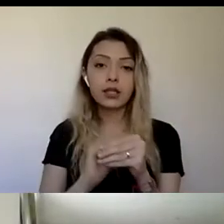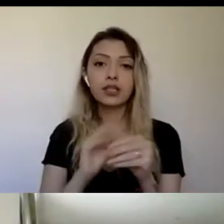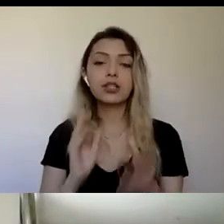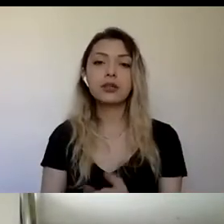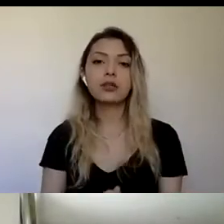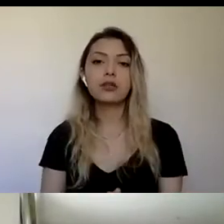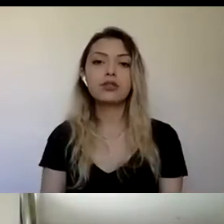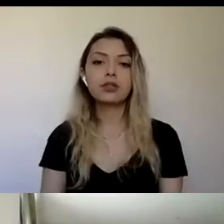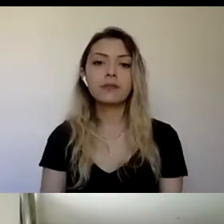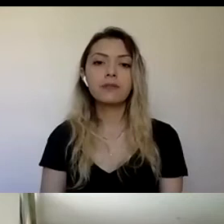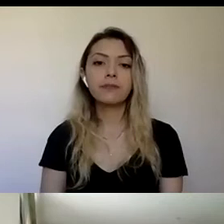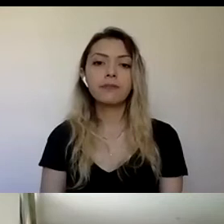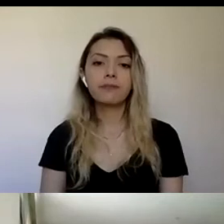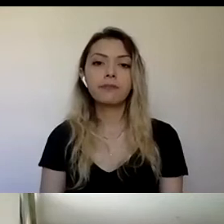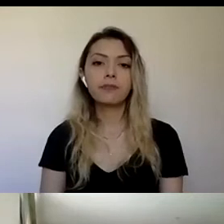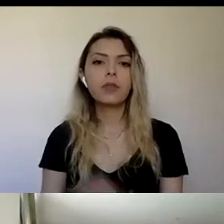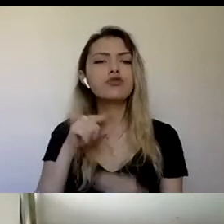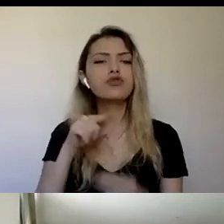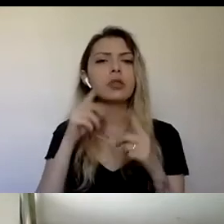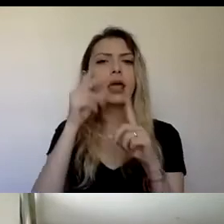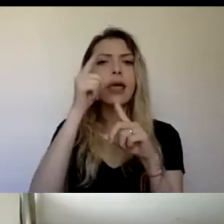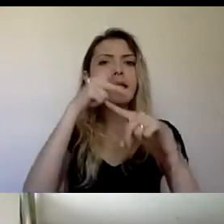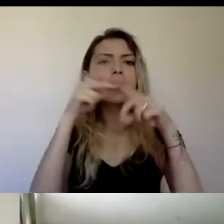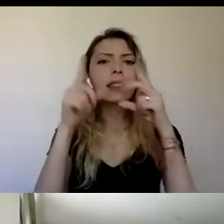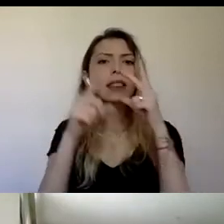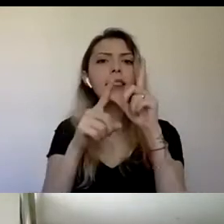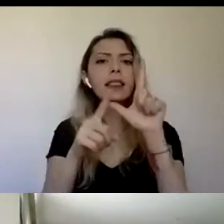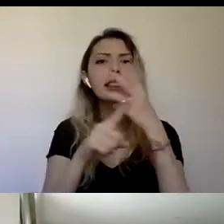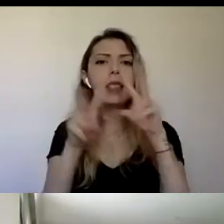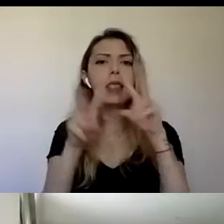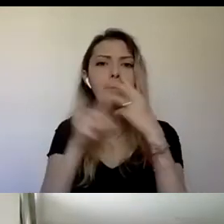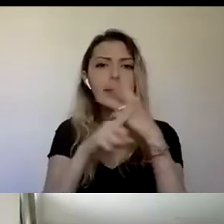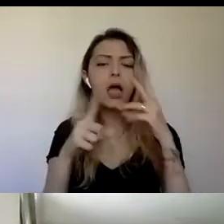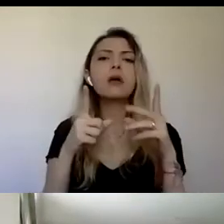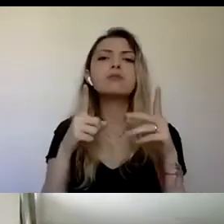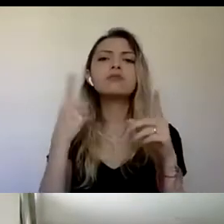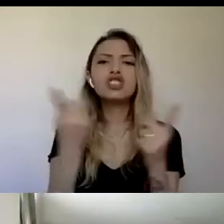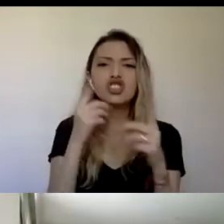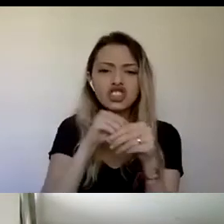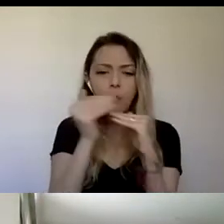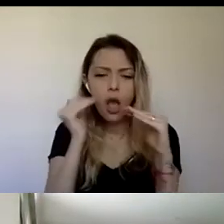izleme organları olur, komiteler olur. Bu komiteler ara ara